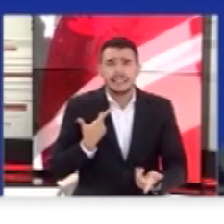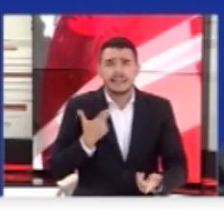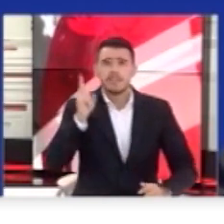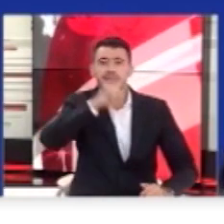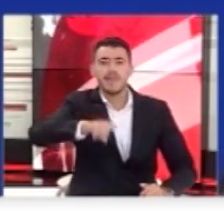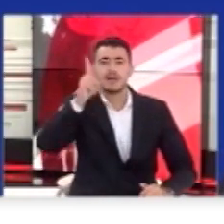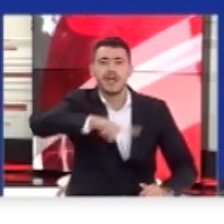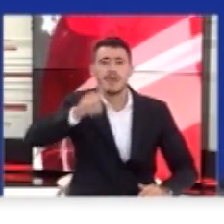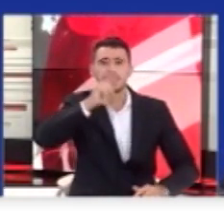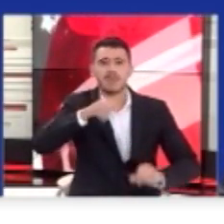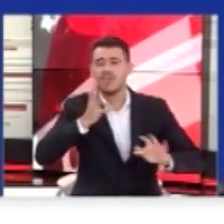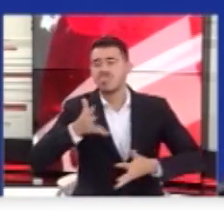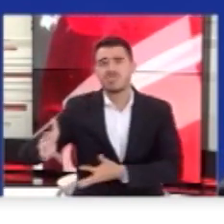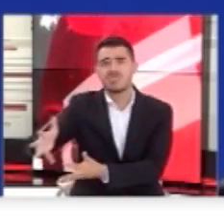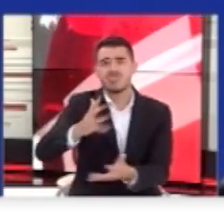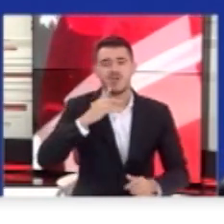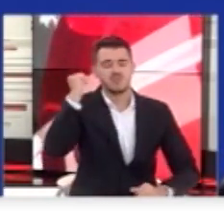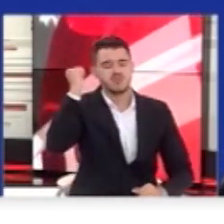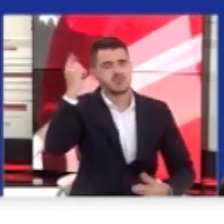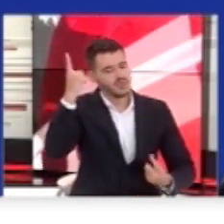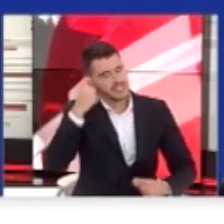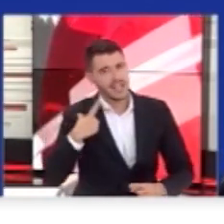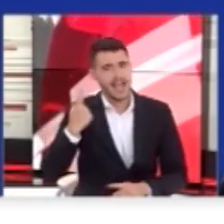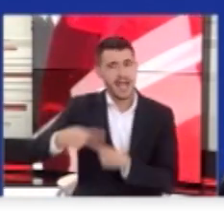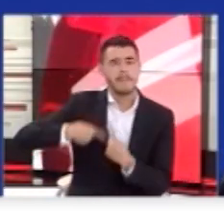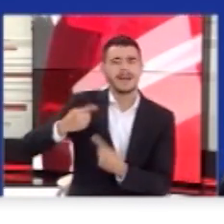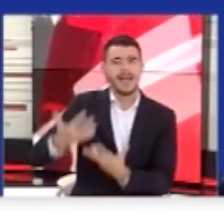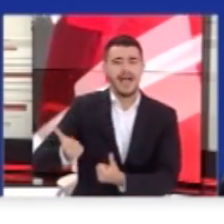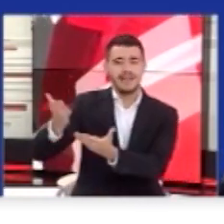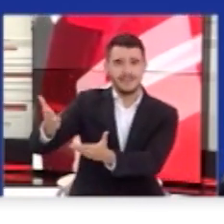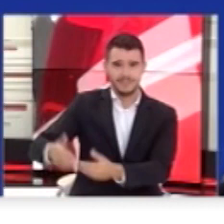καλά. Τζάμπα μάγκας, κυρία Κοραή,